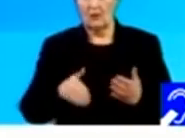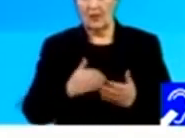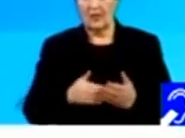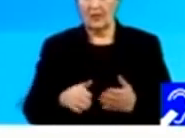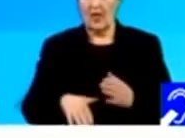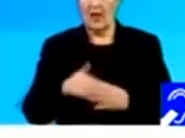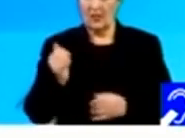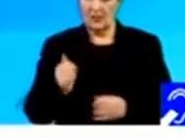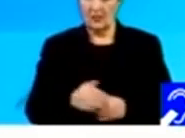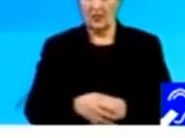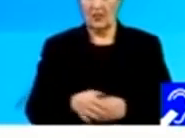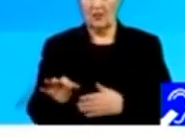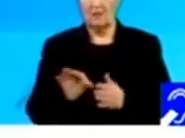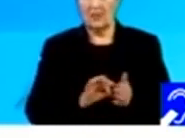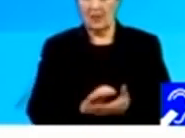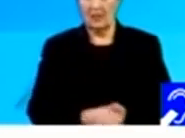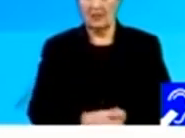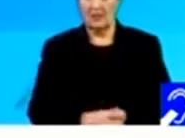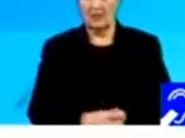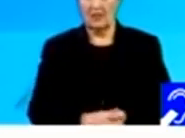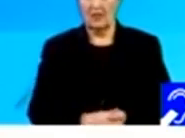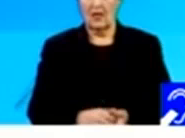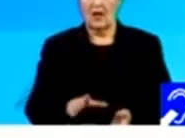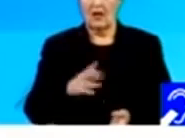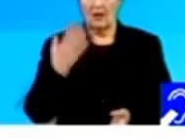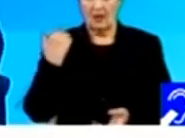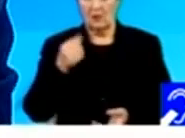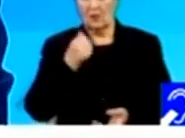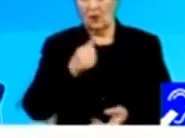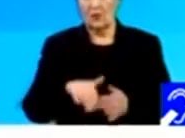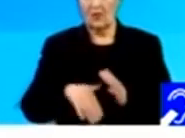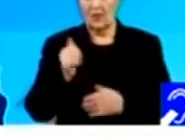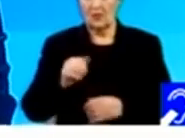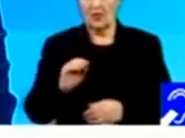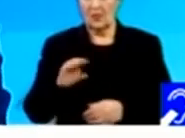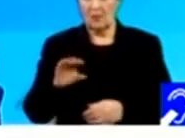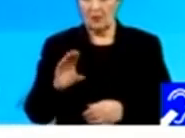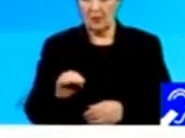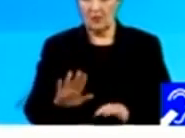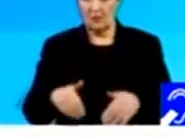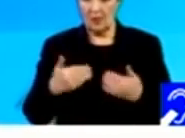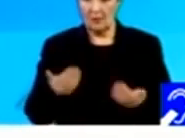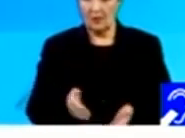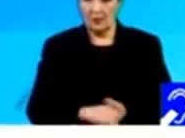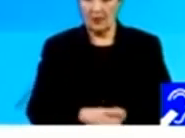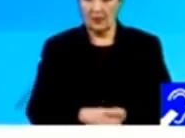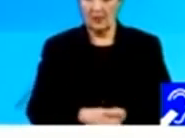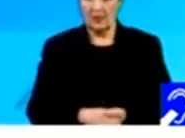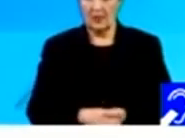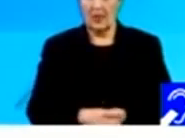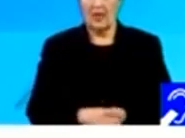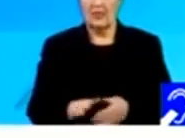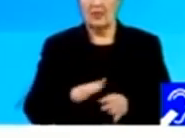alegerile. Imediat ce am câștigat anul trecut mandatul, mi-am propus să elimin